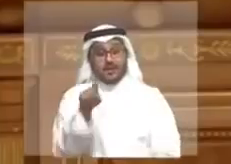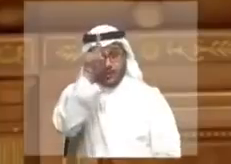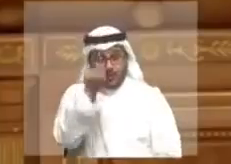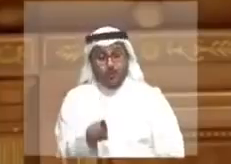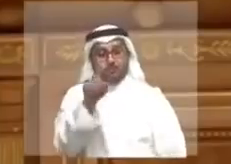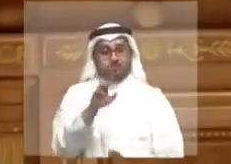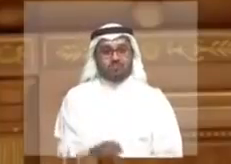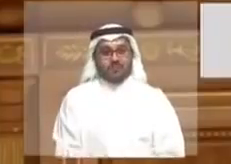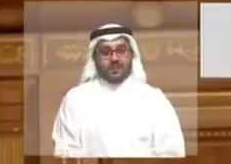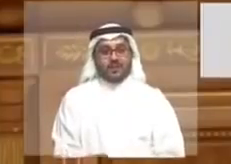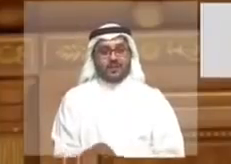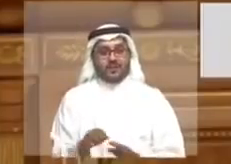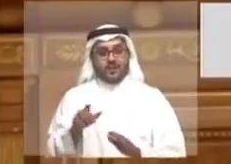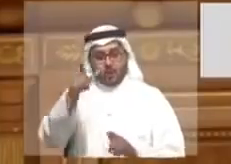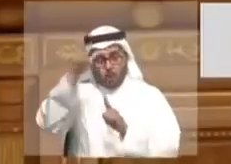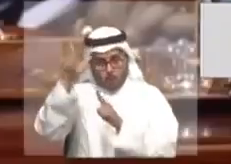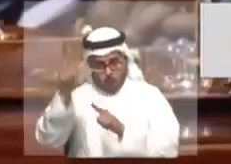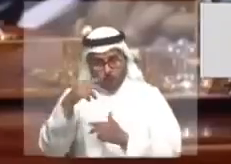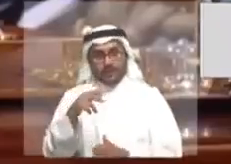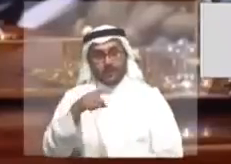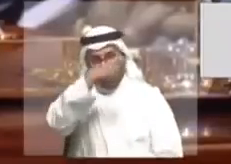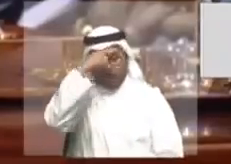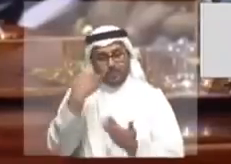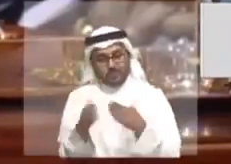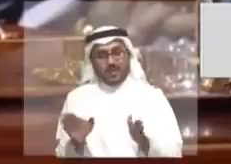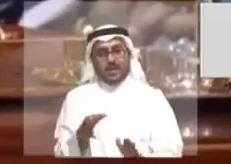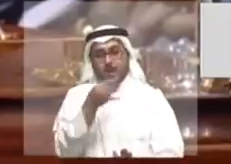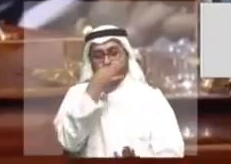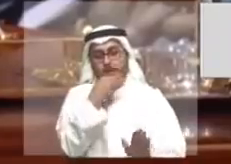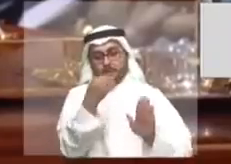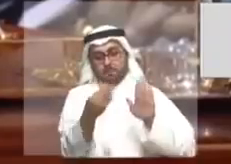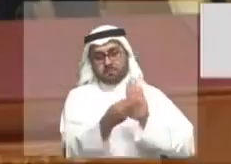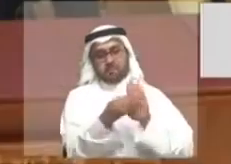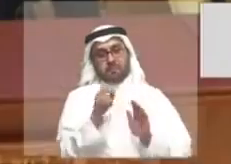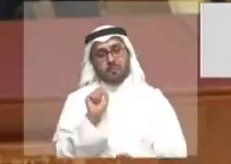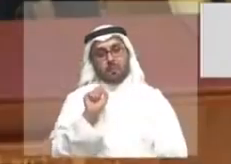اليوم وتليت في بداية أعمال القمة آيات من القرآن الكريم.